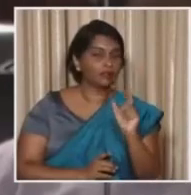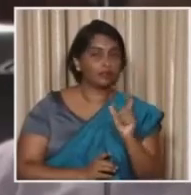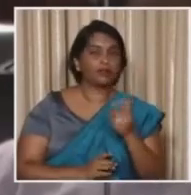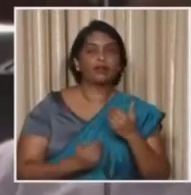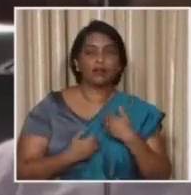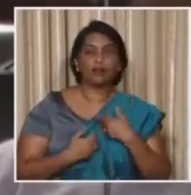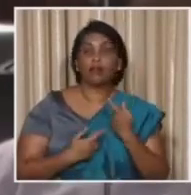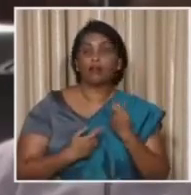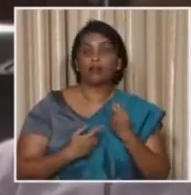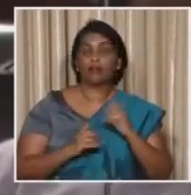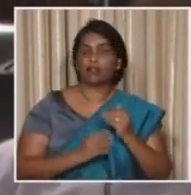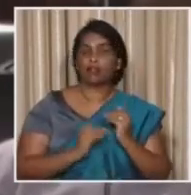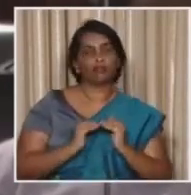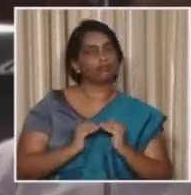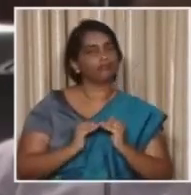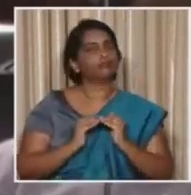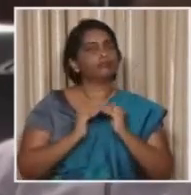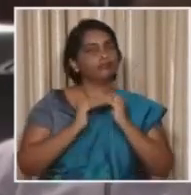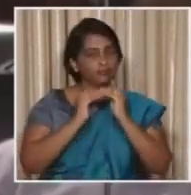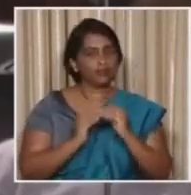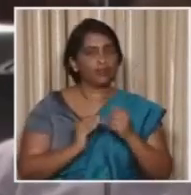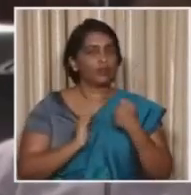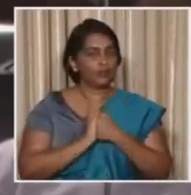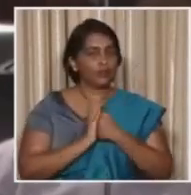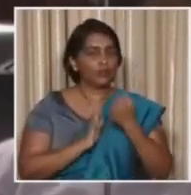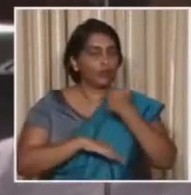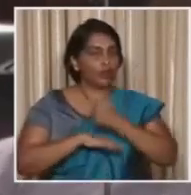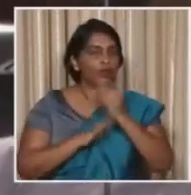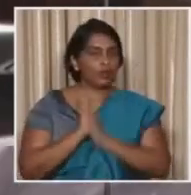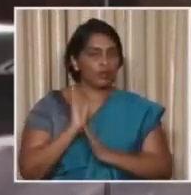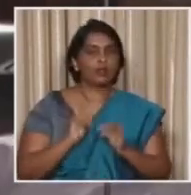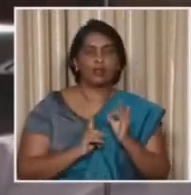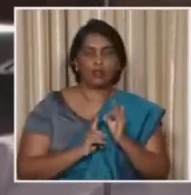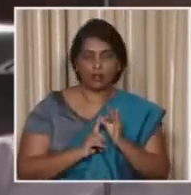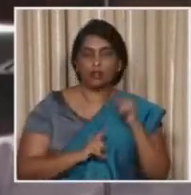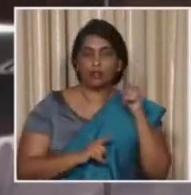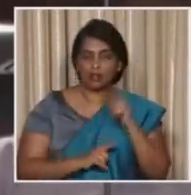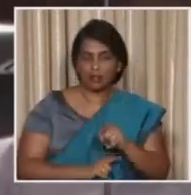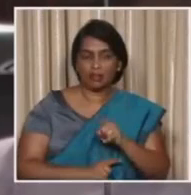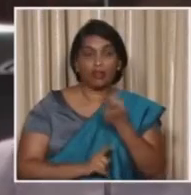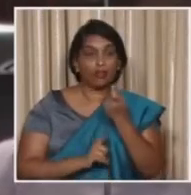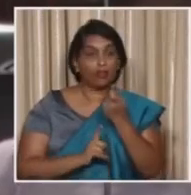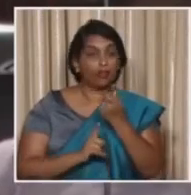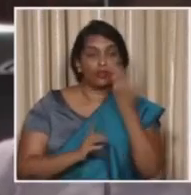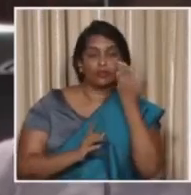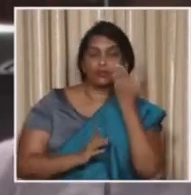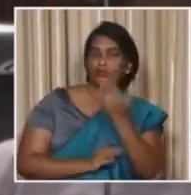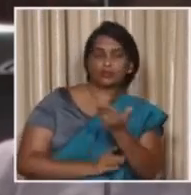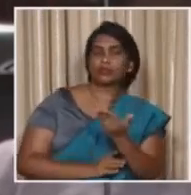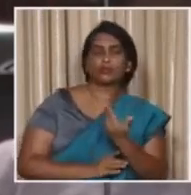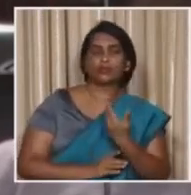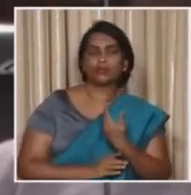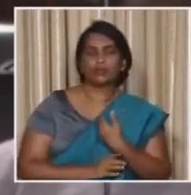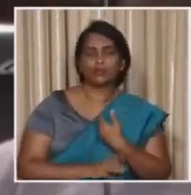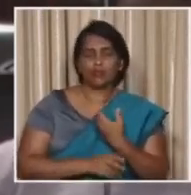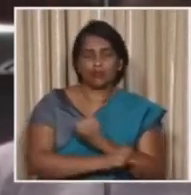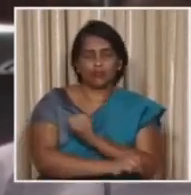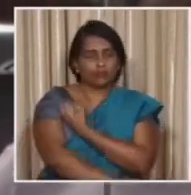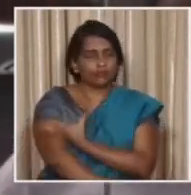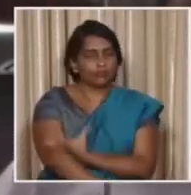අපේ ආර්ථිකය කෙලින් වේගෙන යනවා කියලා. ගරු මූල අසුරාට මන්ත්‍රීතුමනි, මෙතුමන්ලගේ ආර්ථිකය දිහාගෙන බැලුවම අපේ නම් මයිල් කෙලින්